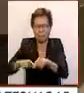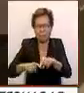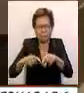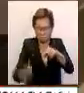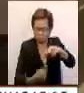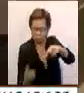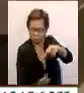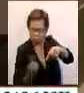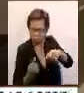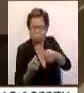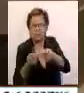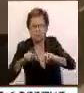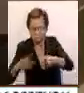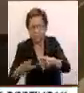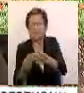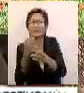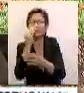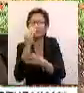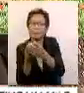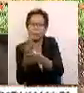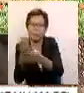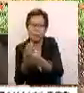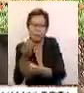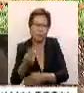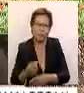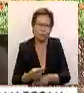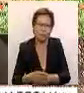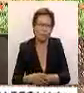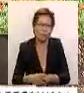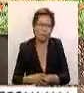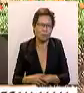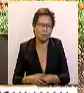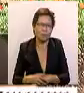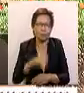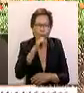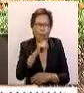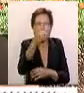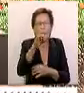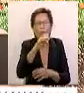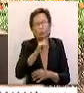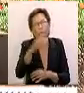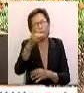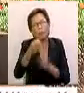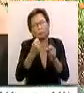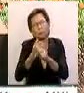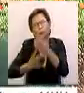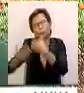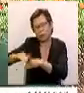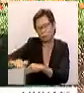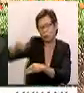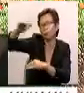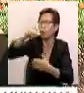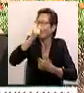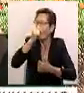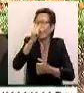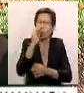plan booster kepada tanaman. Saya memang saya minat. Saya daripada umur 18 tahun saya memang dah minat bunga lagi dulu. Pertanian